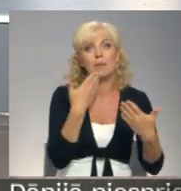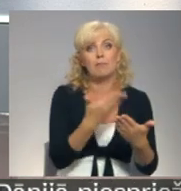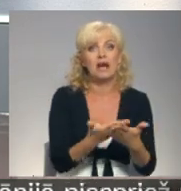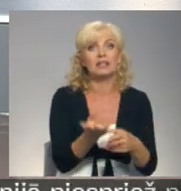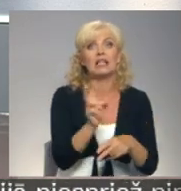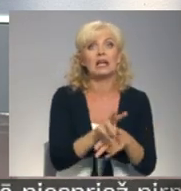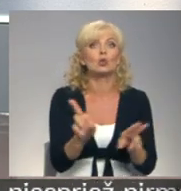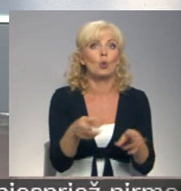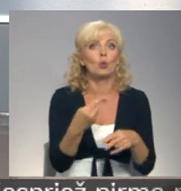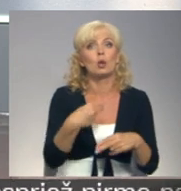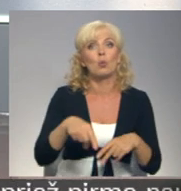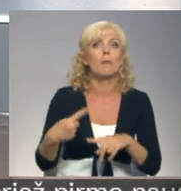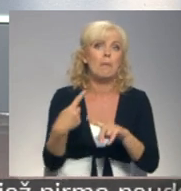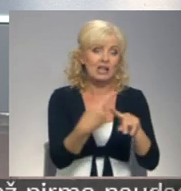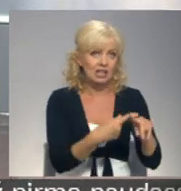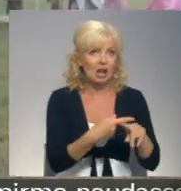un Polijas.